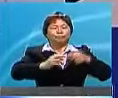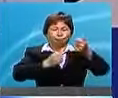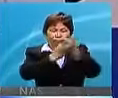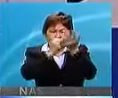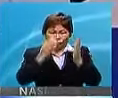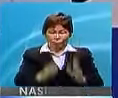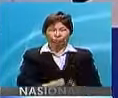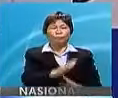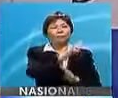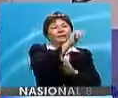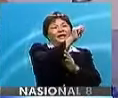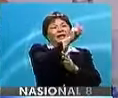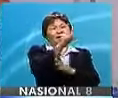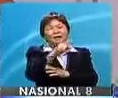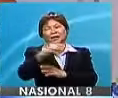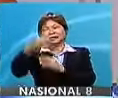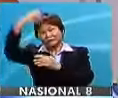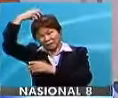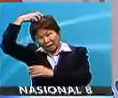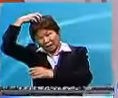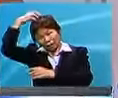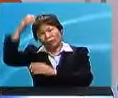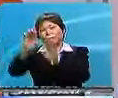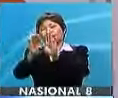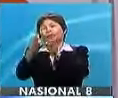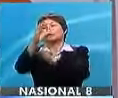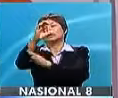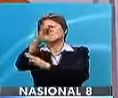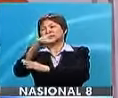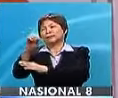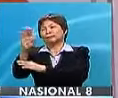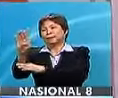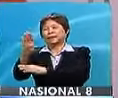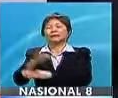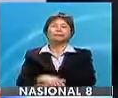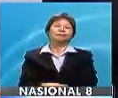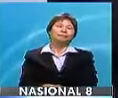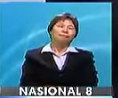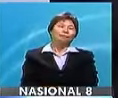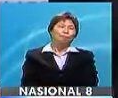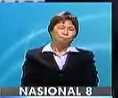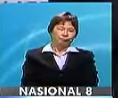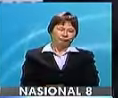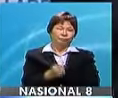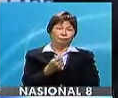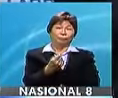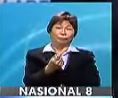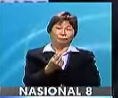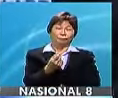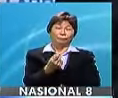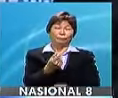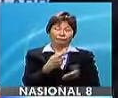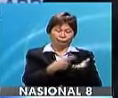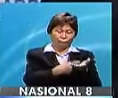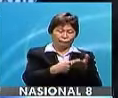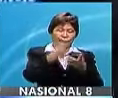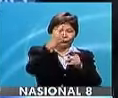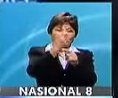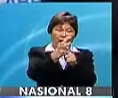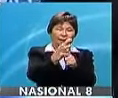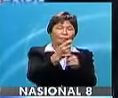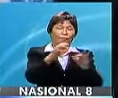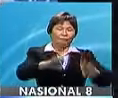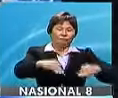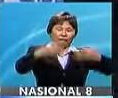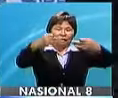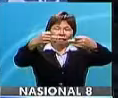D, manakala bagi penyokong Selangor melalui pintu C dan pintu B. Harga tiket yang ditetapkan biasa